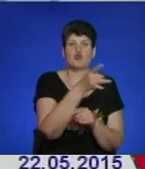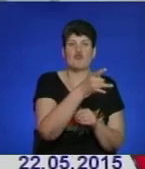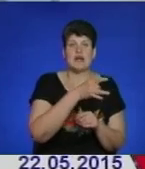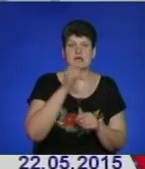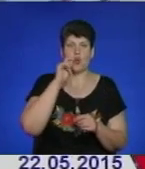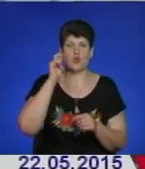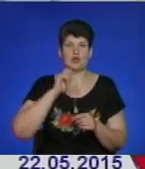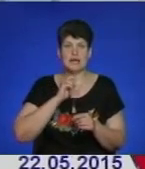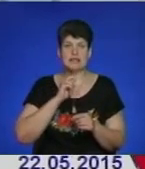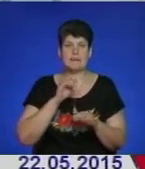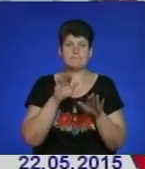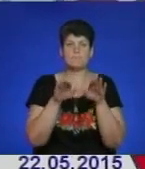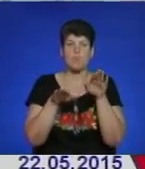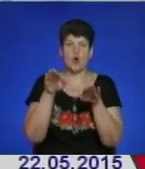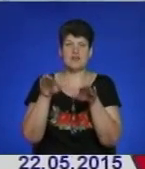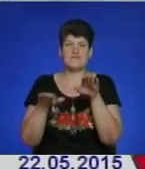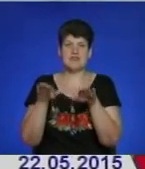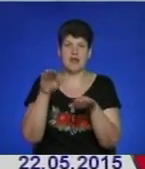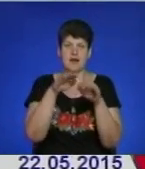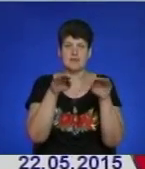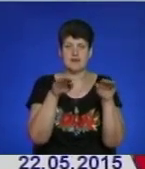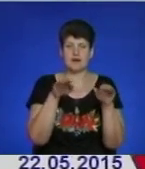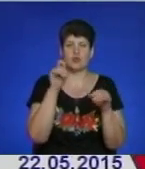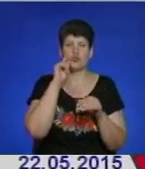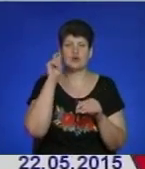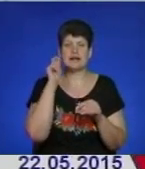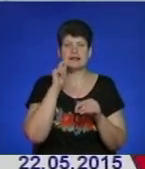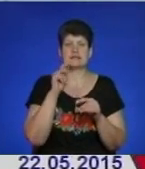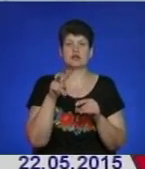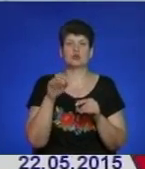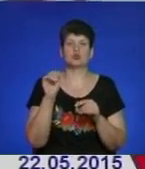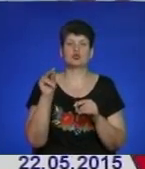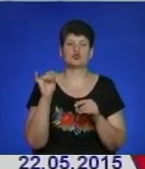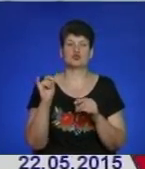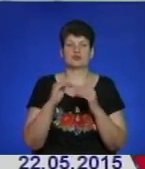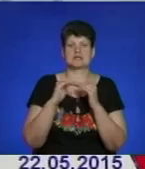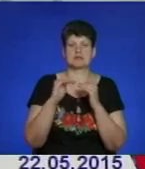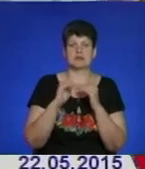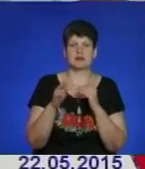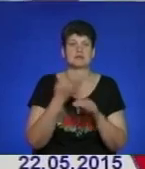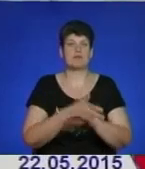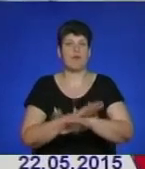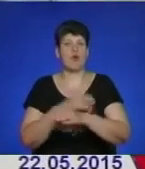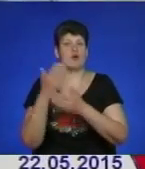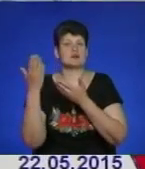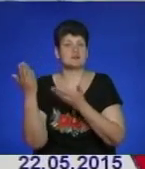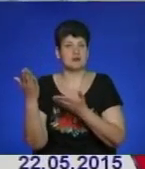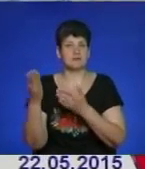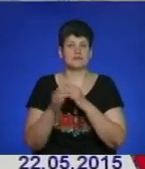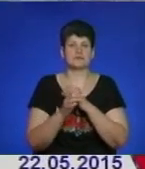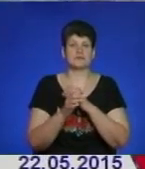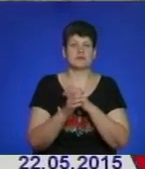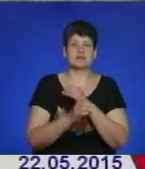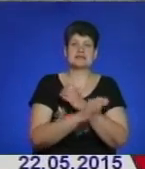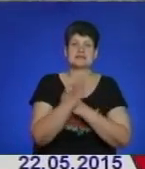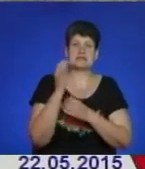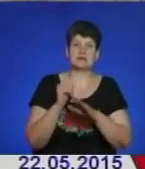України, порівняння українських лучностепів з польськими, з східними